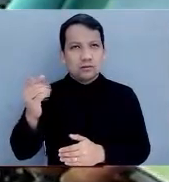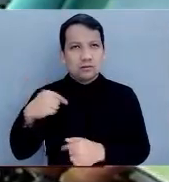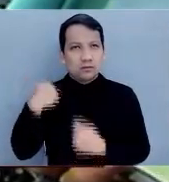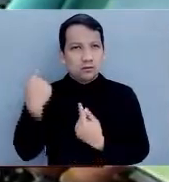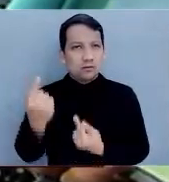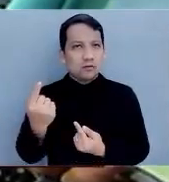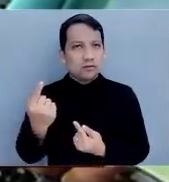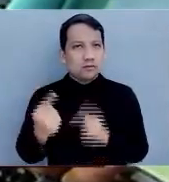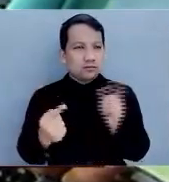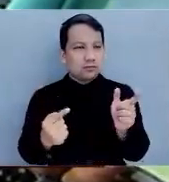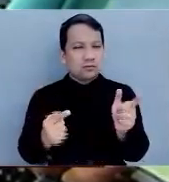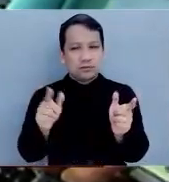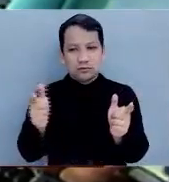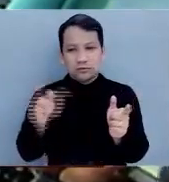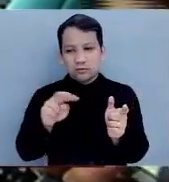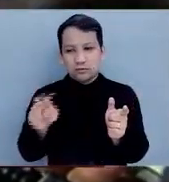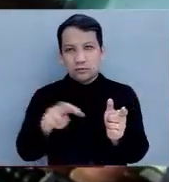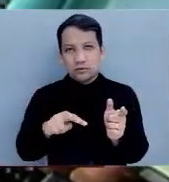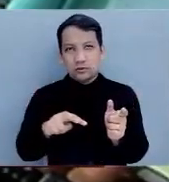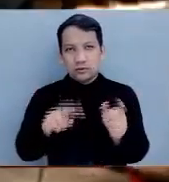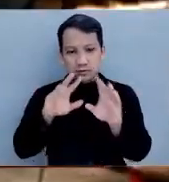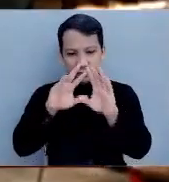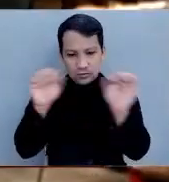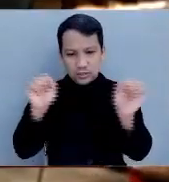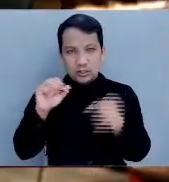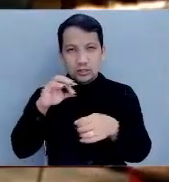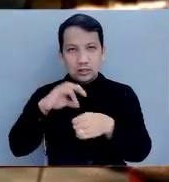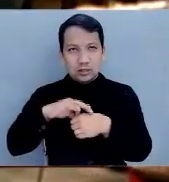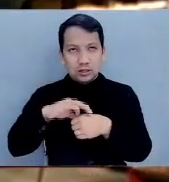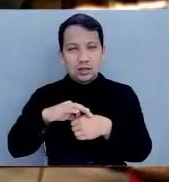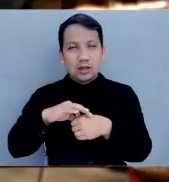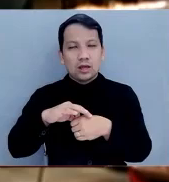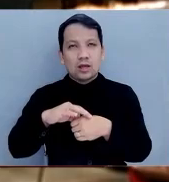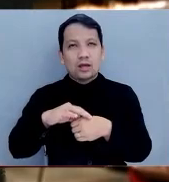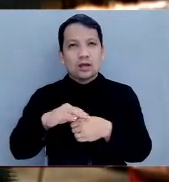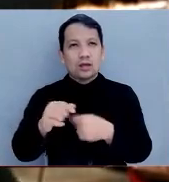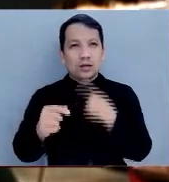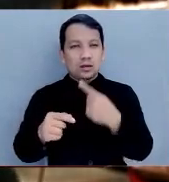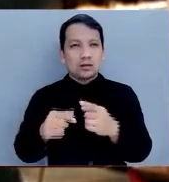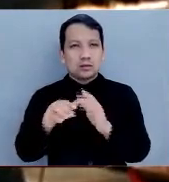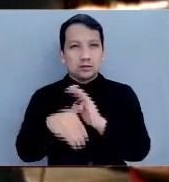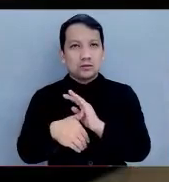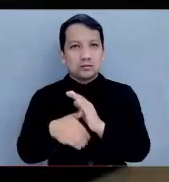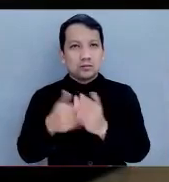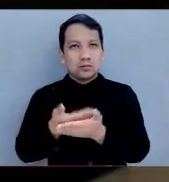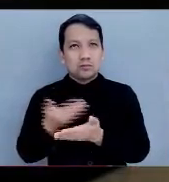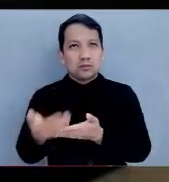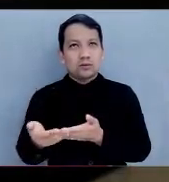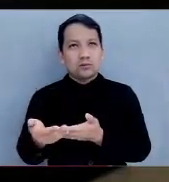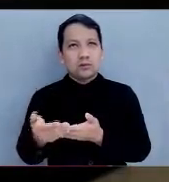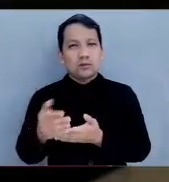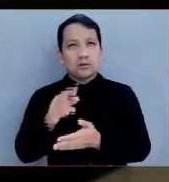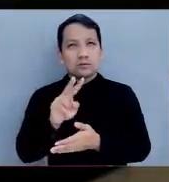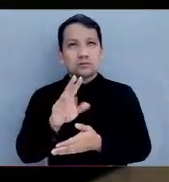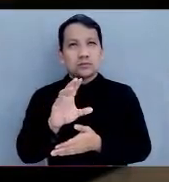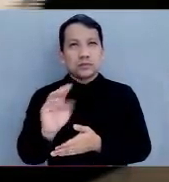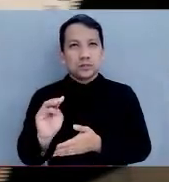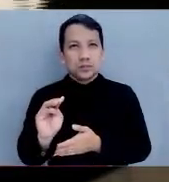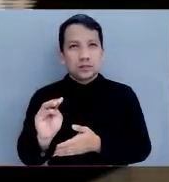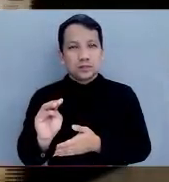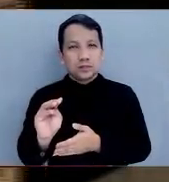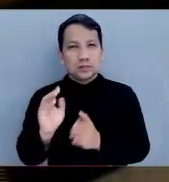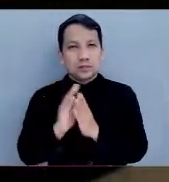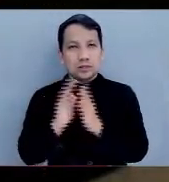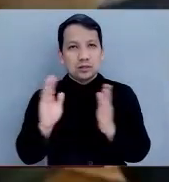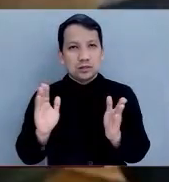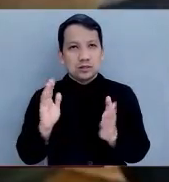sa 2022 na presidential election. Paliwanag ng COMELEC, pambilisana ng mga bagong vote counting machines ang malaking